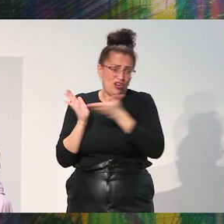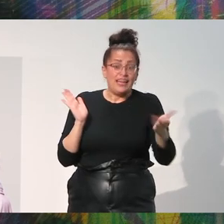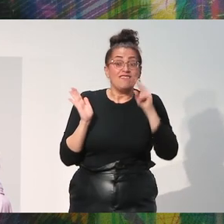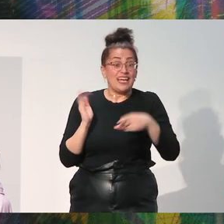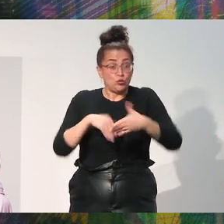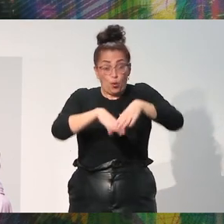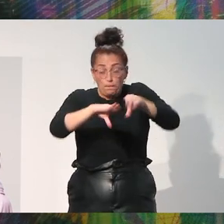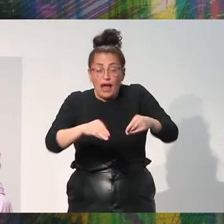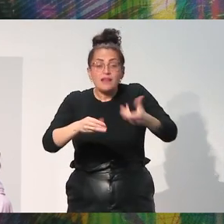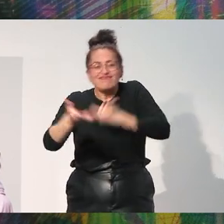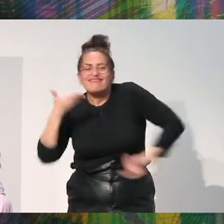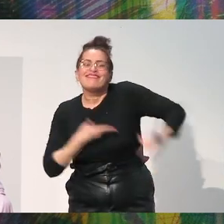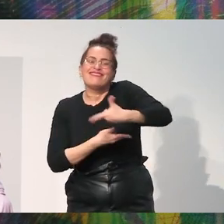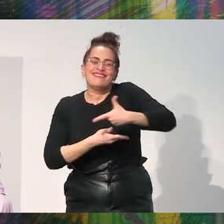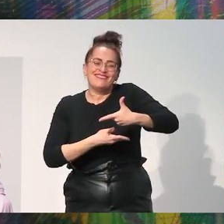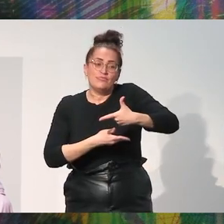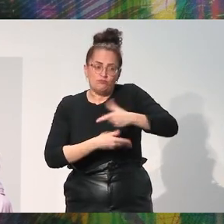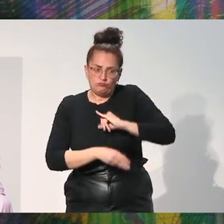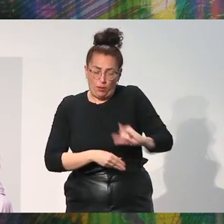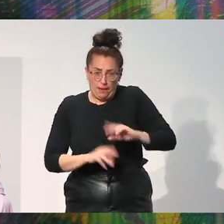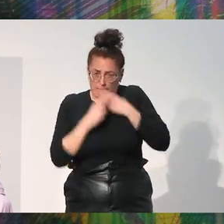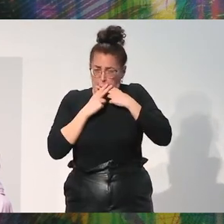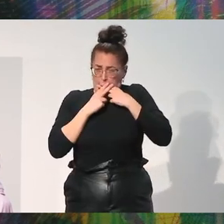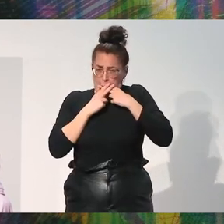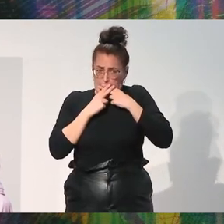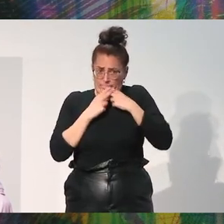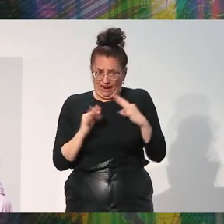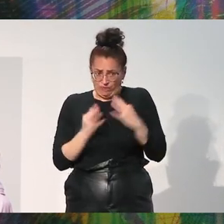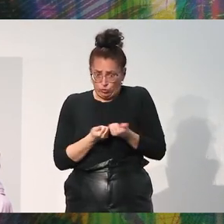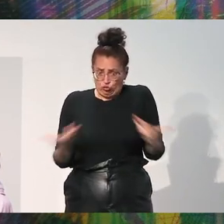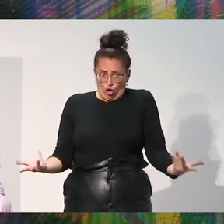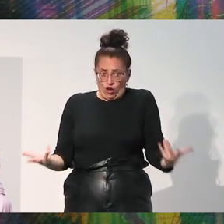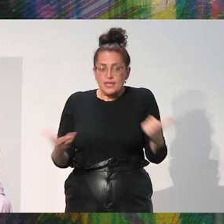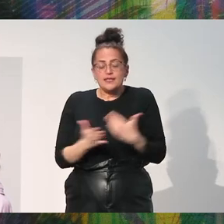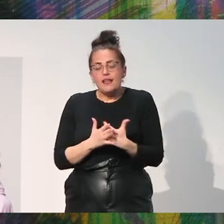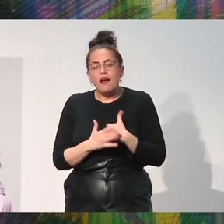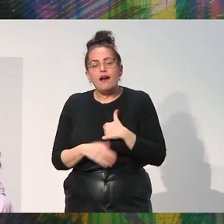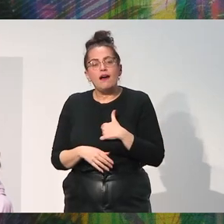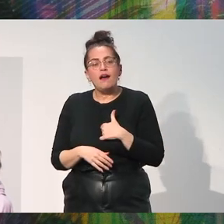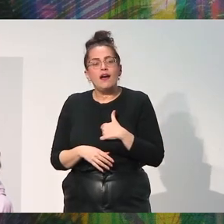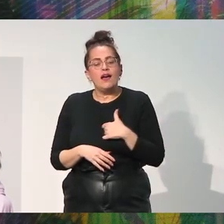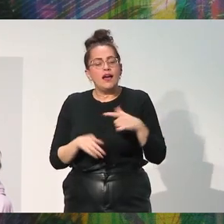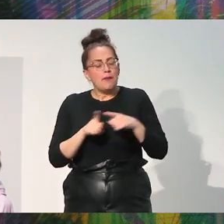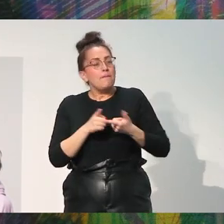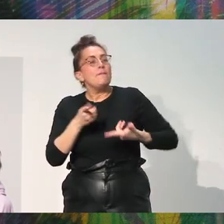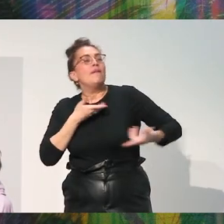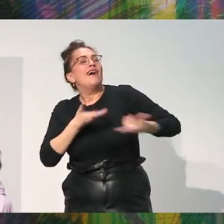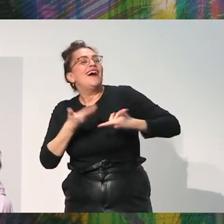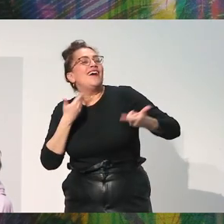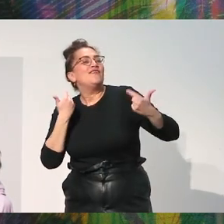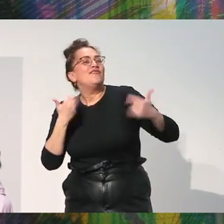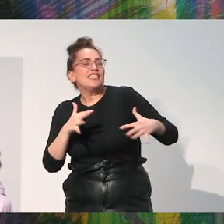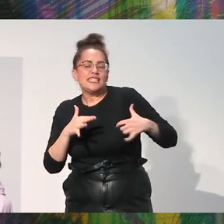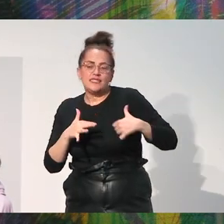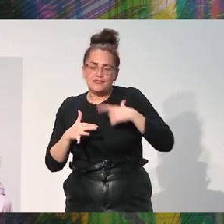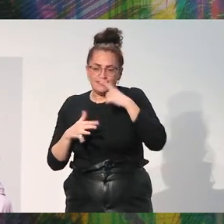pas. Et ça, c'était vraiment très émouvant de... Je comprenais vraiment pourquoi j'ai écrit ce livre. Enfin, pardon, quand j'allais au Liban et j'en parlais avec